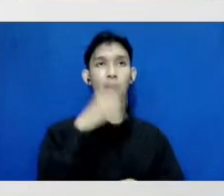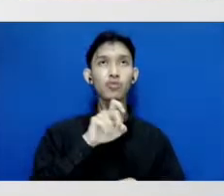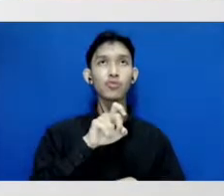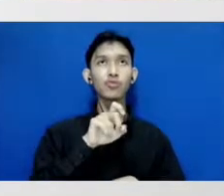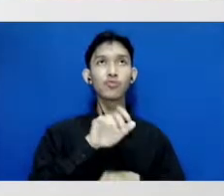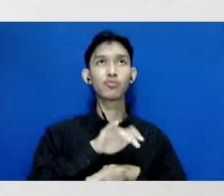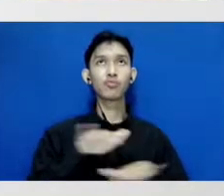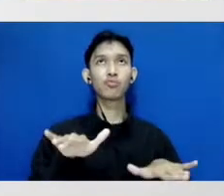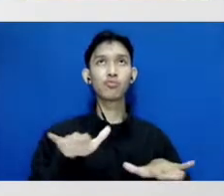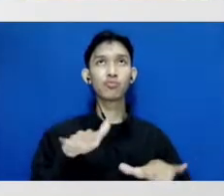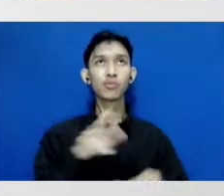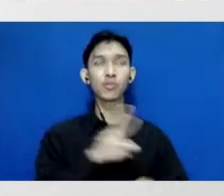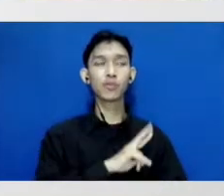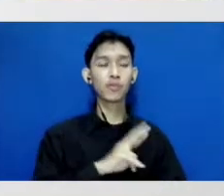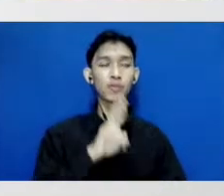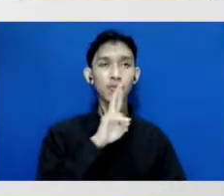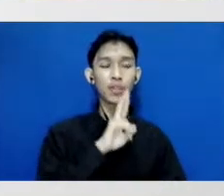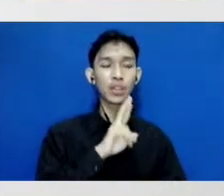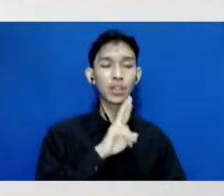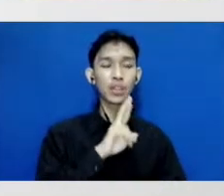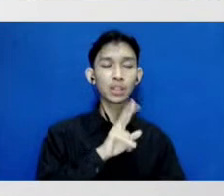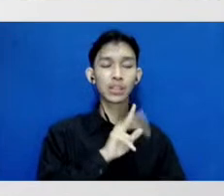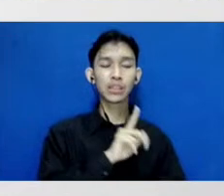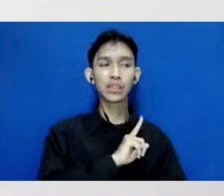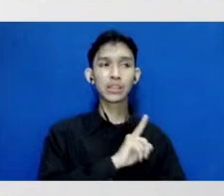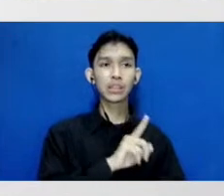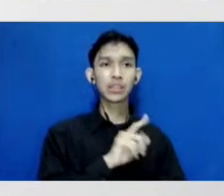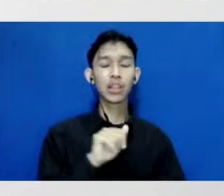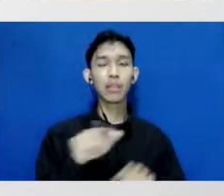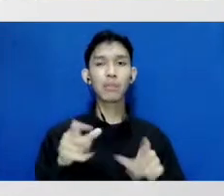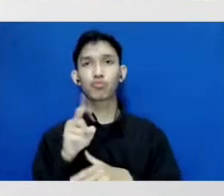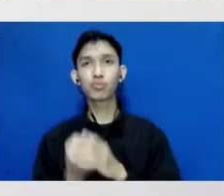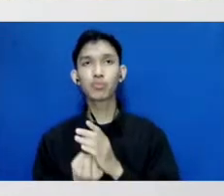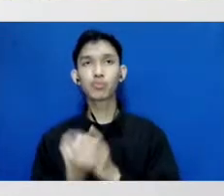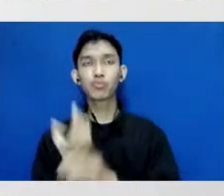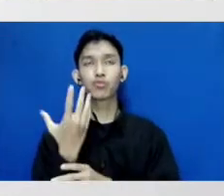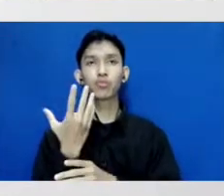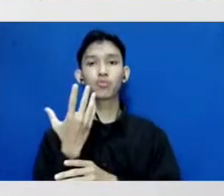kita juga butuh pertumbuhan dan perkembangan inovasi dan ekonomi digital.